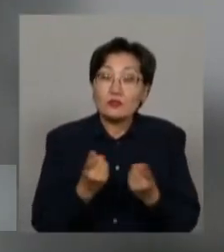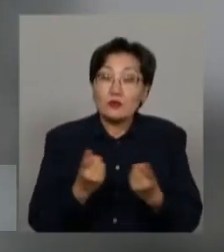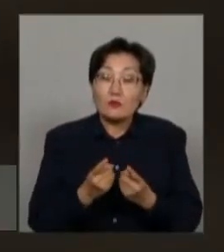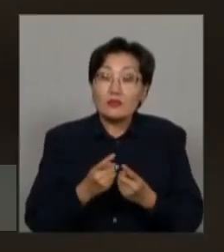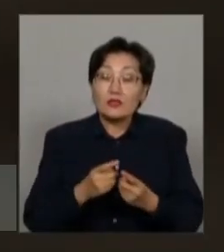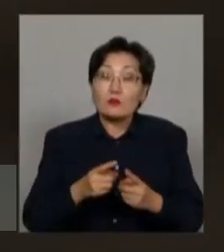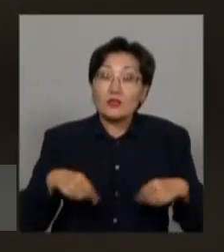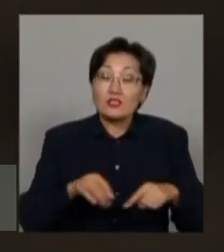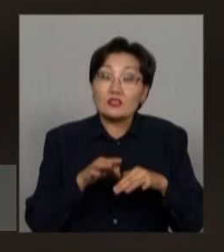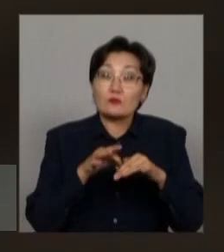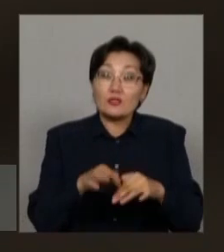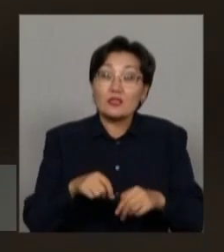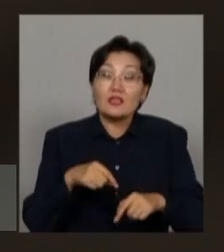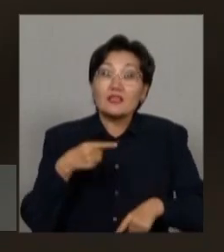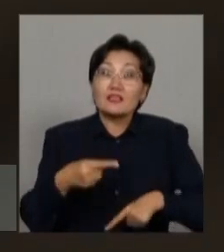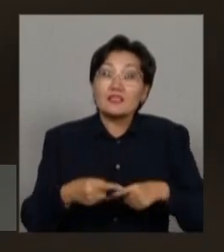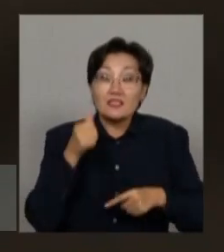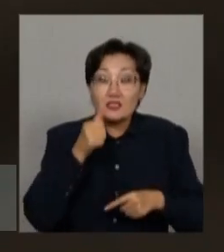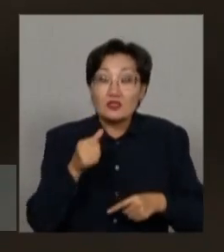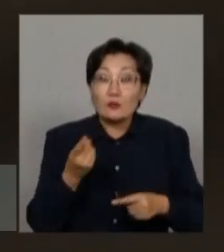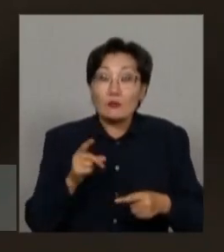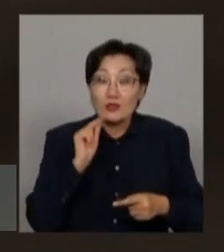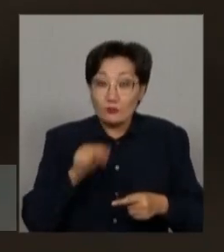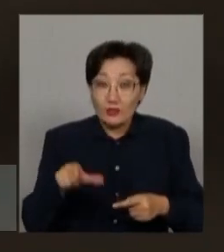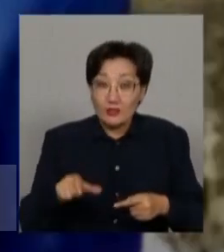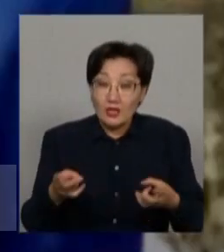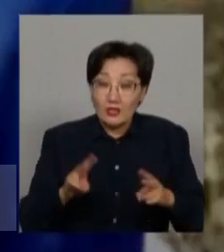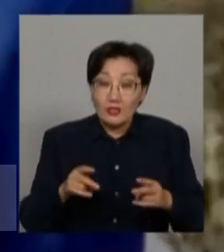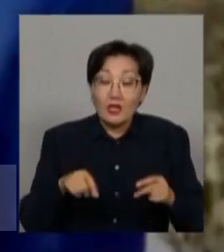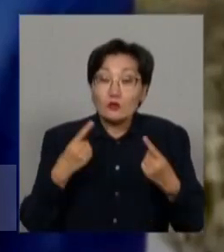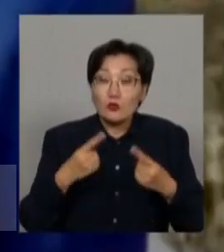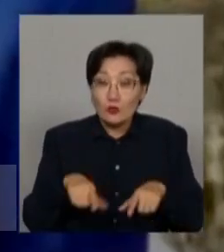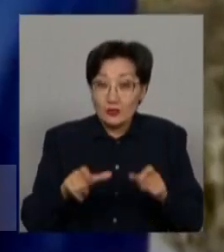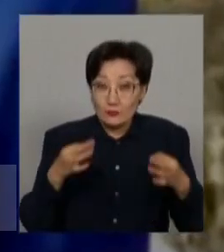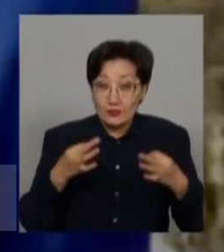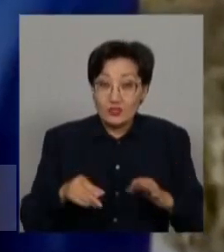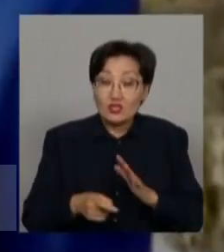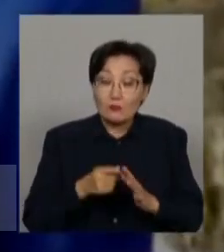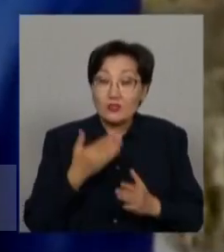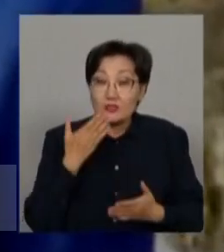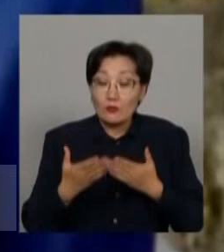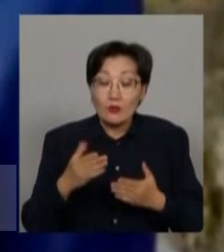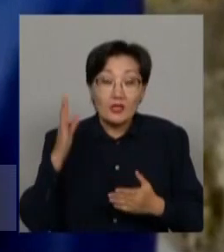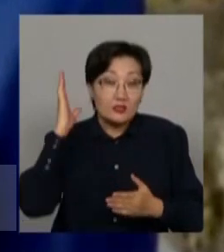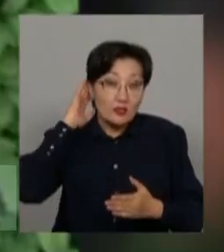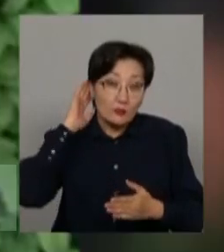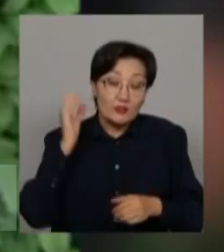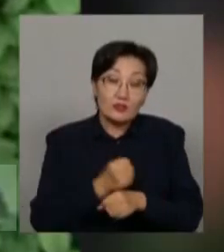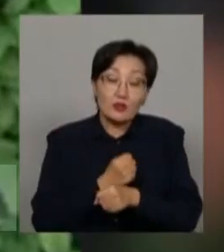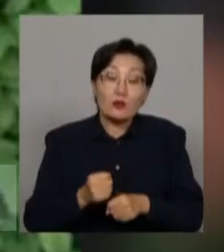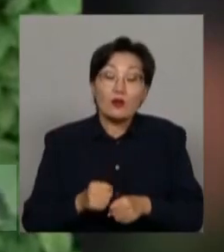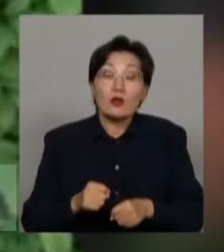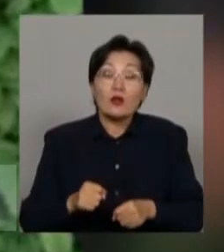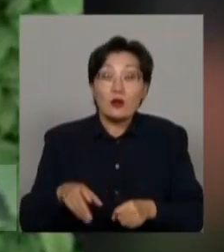бөлімшеге алып кеткен, ал ертесі тек бір күдікті қалып қалғаны бостандыққа жіберілді. Тергеуге алынғандардың айтуынша басынан соққы алған бойда марқұм сол